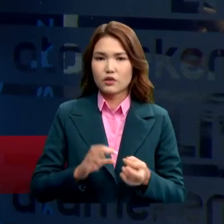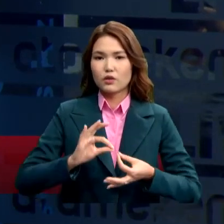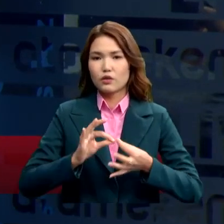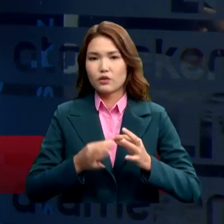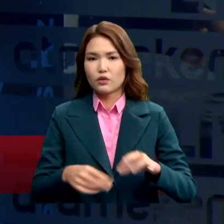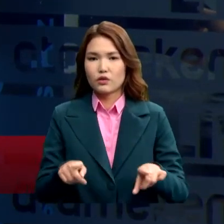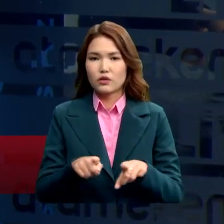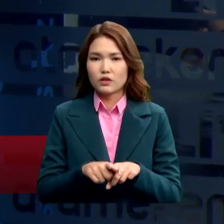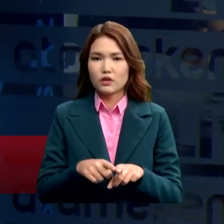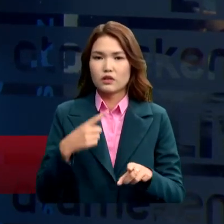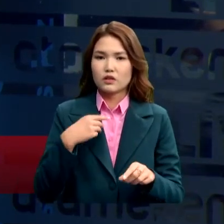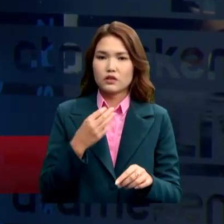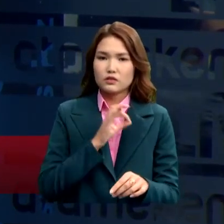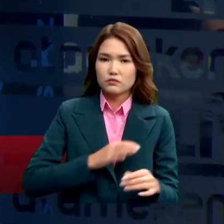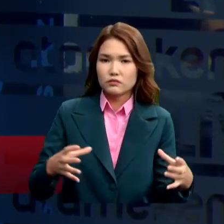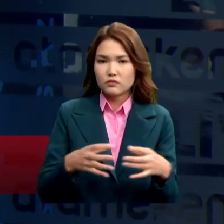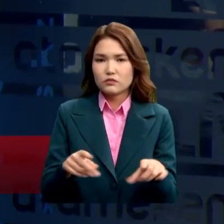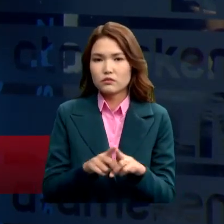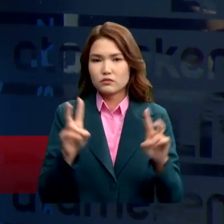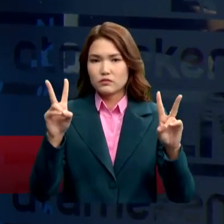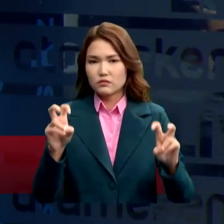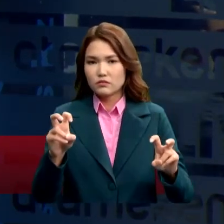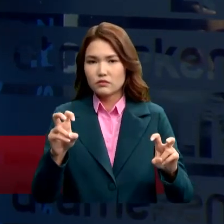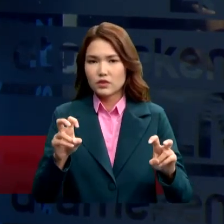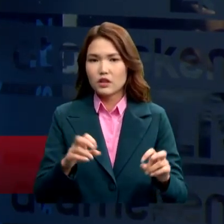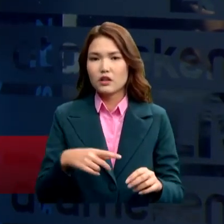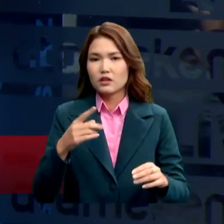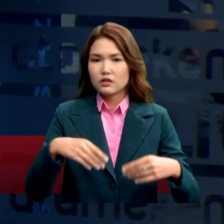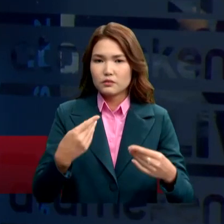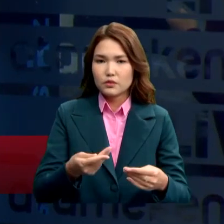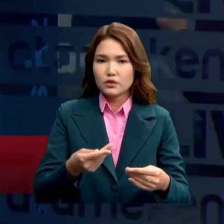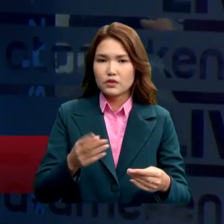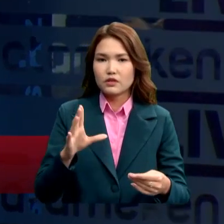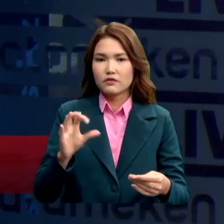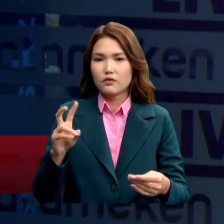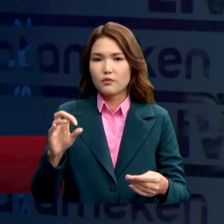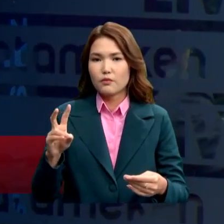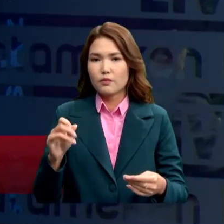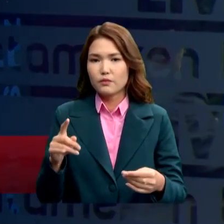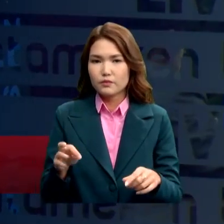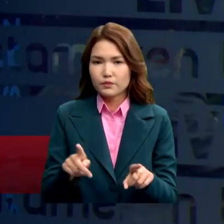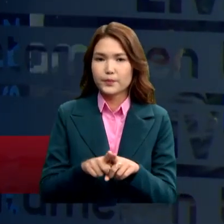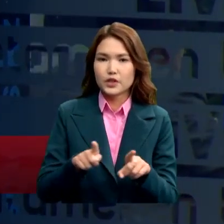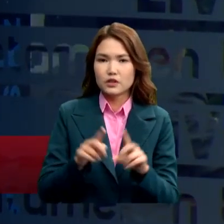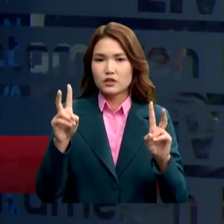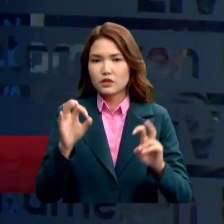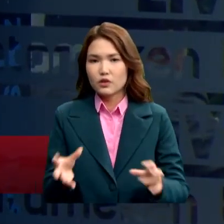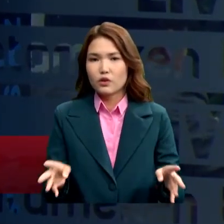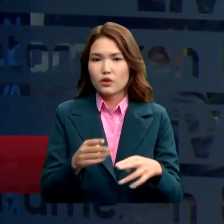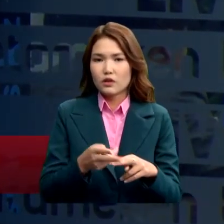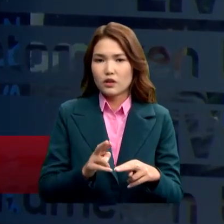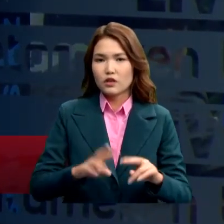сияқты маусымдық салаларда еңбек ете алады деді. Әлібек Қуантыров ең алдымен қазақстандықтарға басымдық беріліп, ұлттық